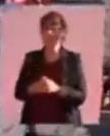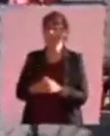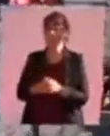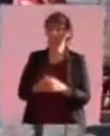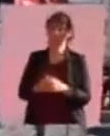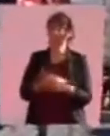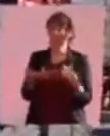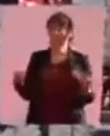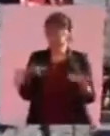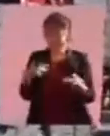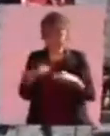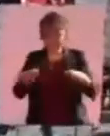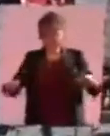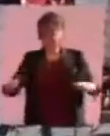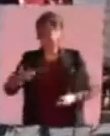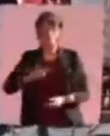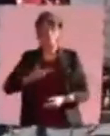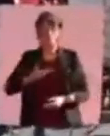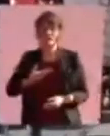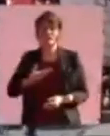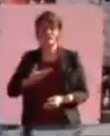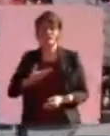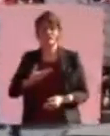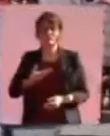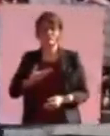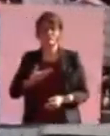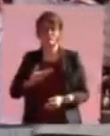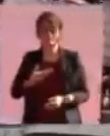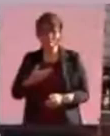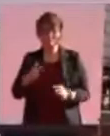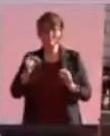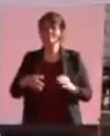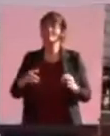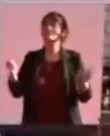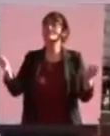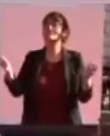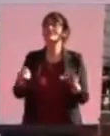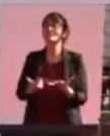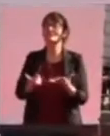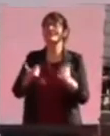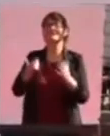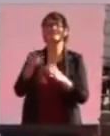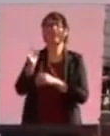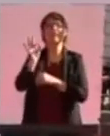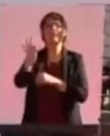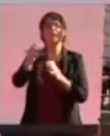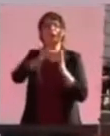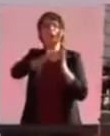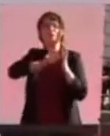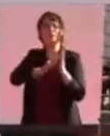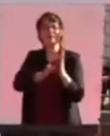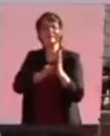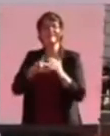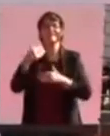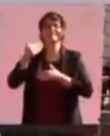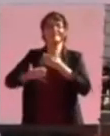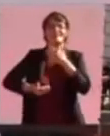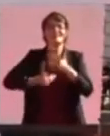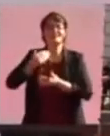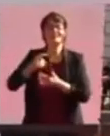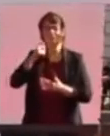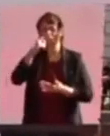gli strumenti ci sono sono quelli dei 17 obiettivi dello sviluppo sostenibile della gente a 20 30 che mettono insieme